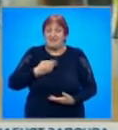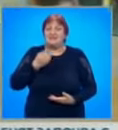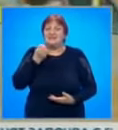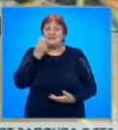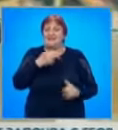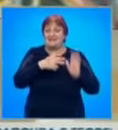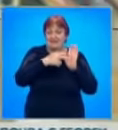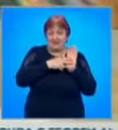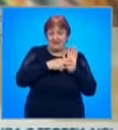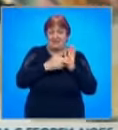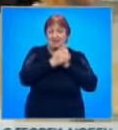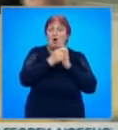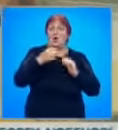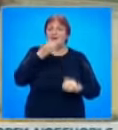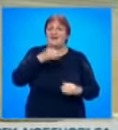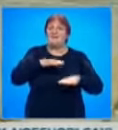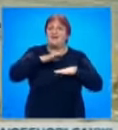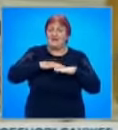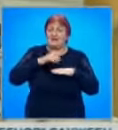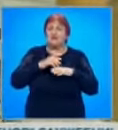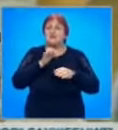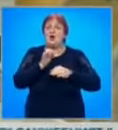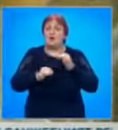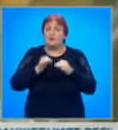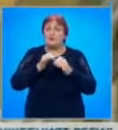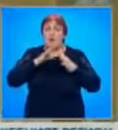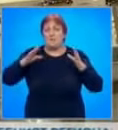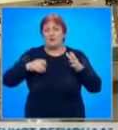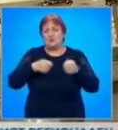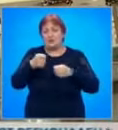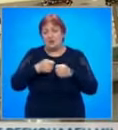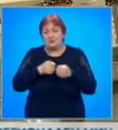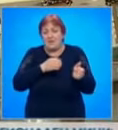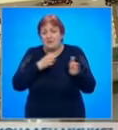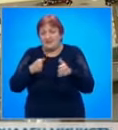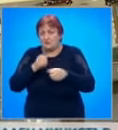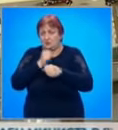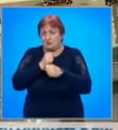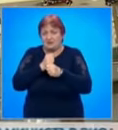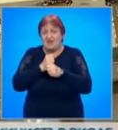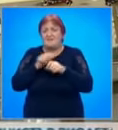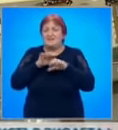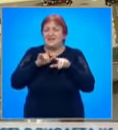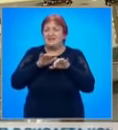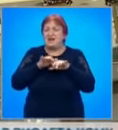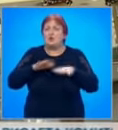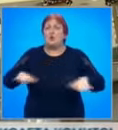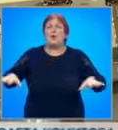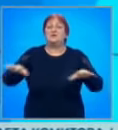сертификат, експертите обясняват и с факта, че заради коронавируса масово търговците пренесоха дейността си в дигиталното пространство.